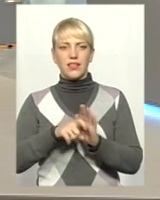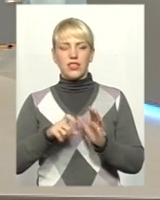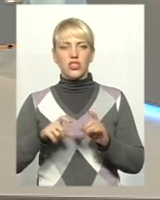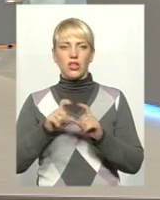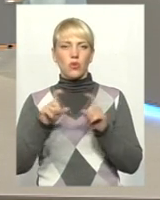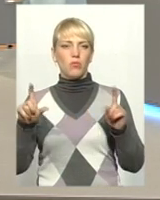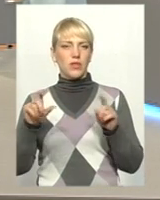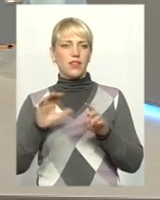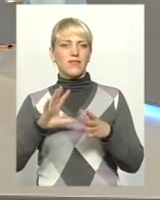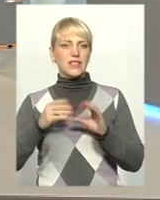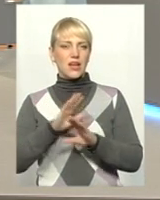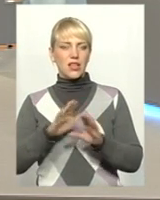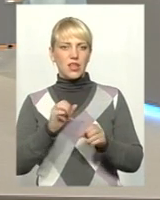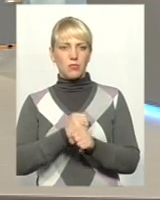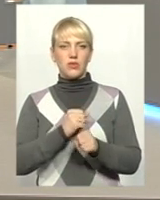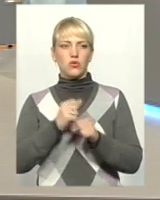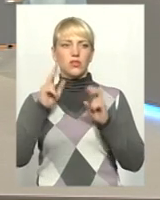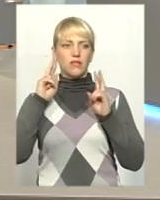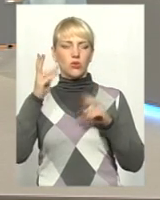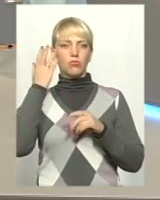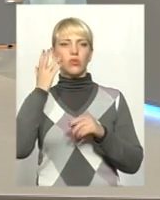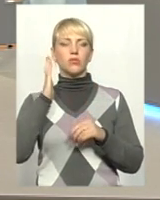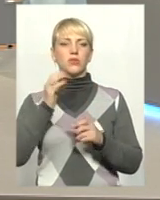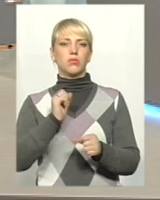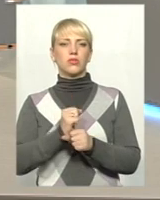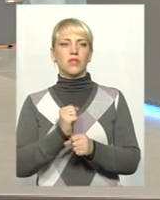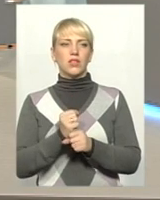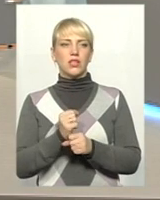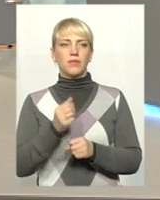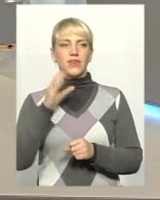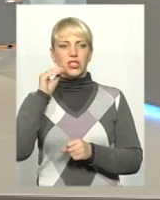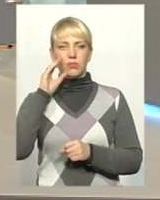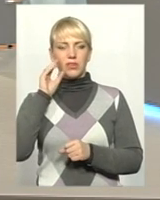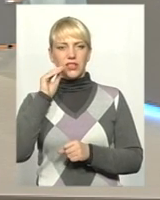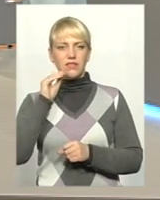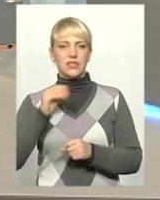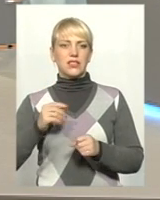працює, і невідомо, коли він запрацює. Там Судилківський чи Шепетівський